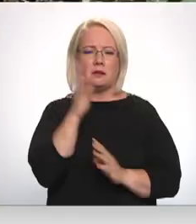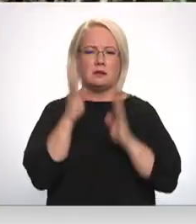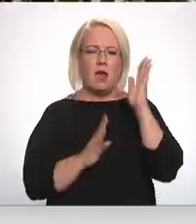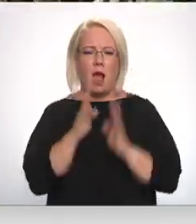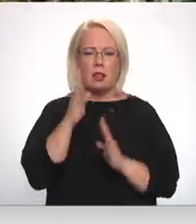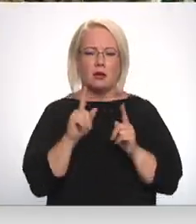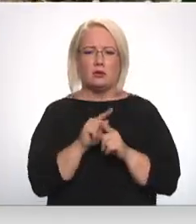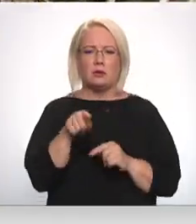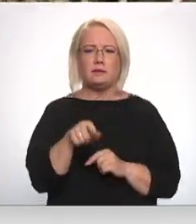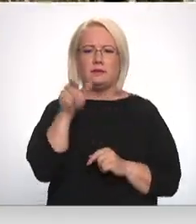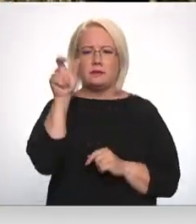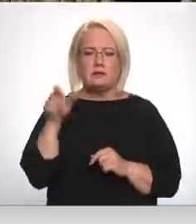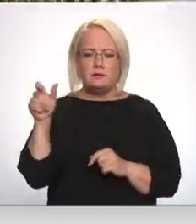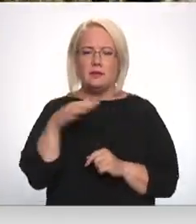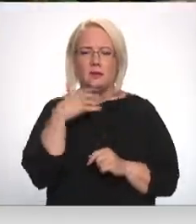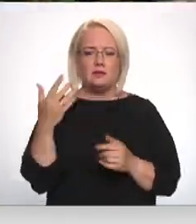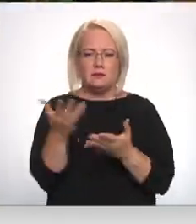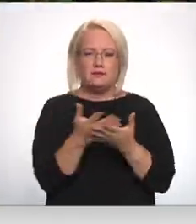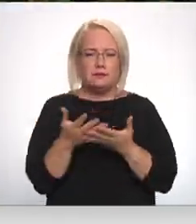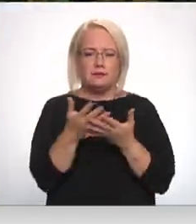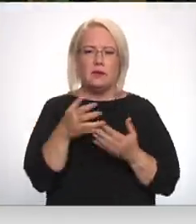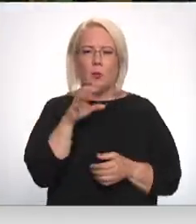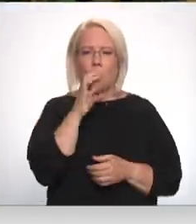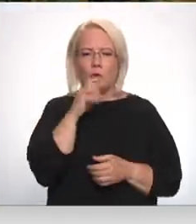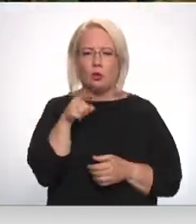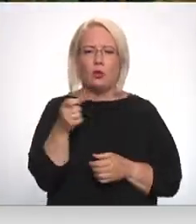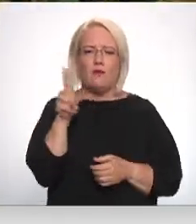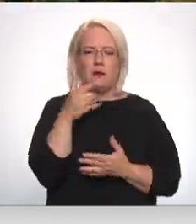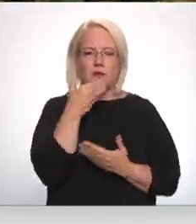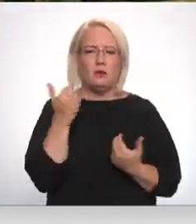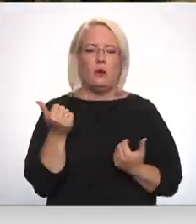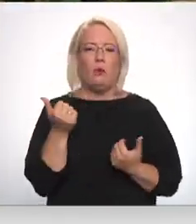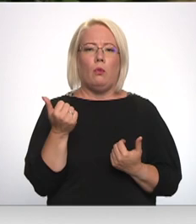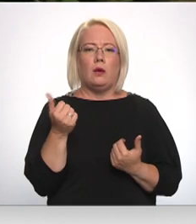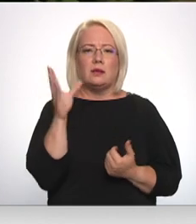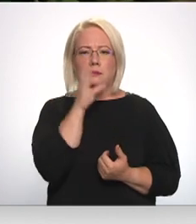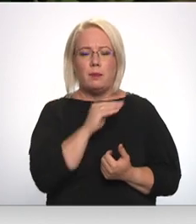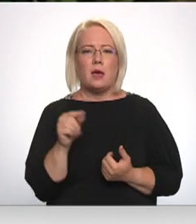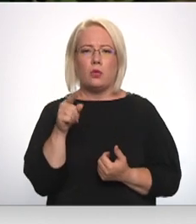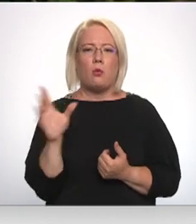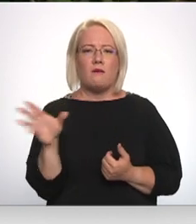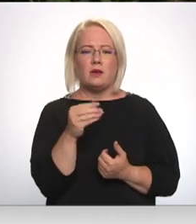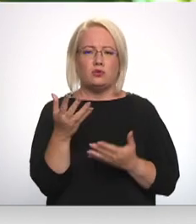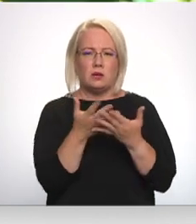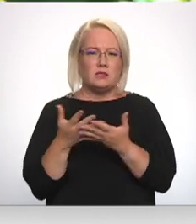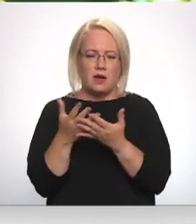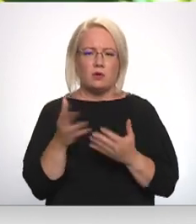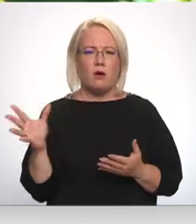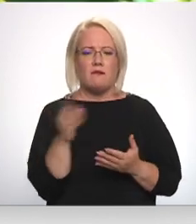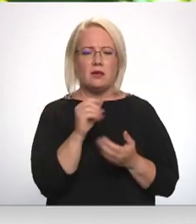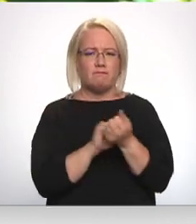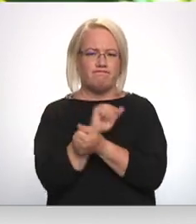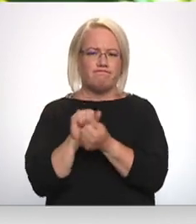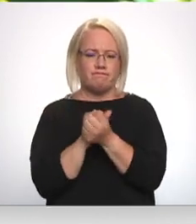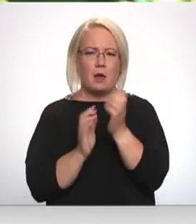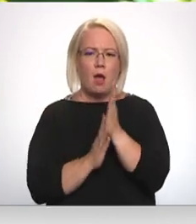ļoti daudz ir filtrātoji, kas filtrē ūdiņi. Tim vairs nav to spēja to visu izfiltrēt, īd būjā. Tas